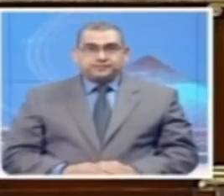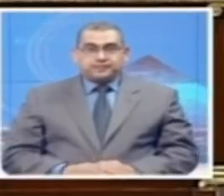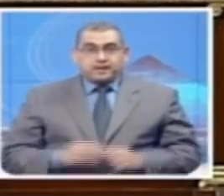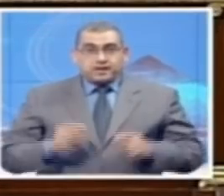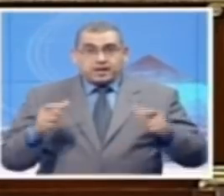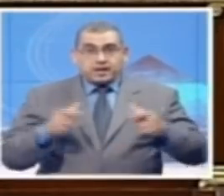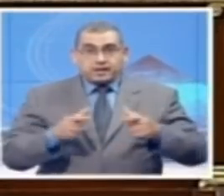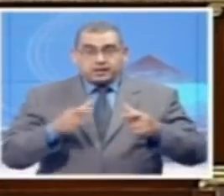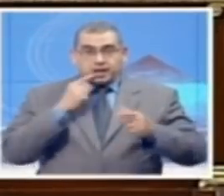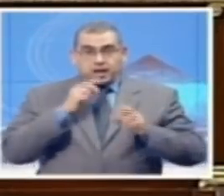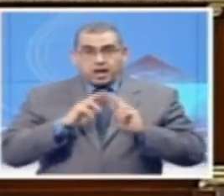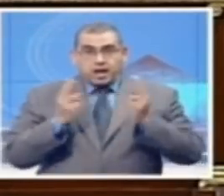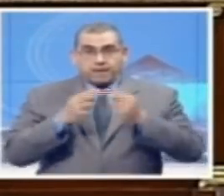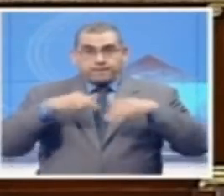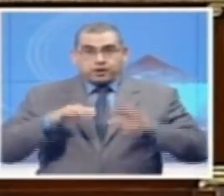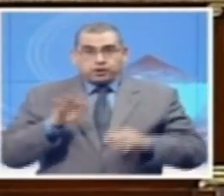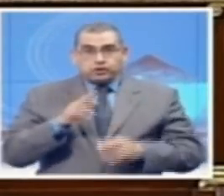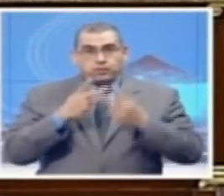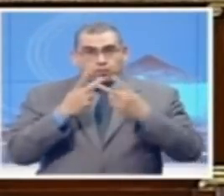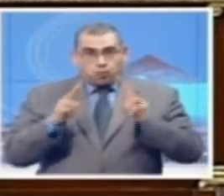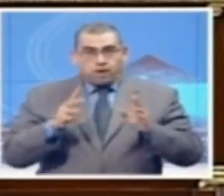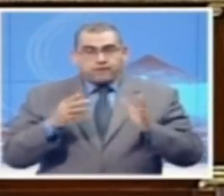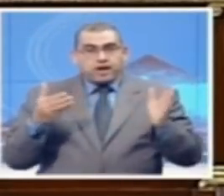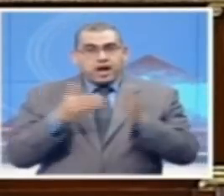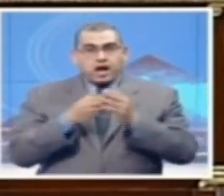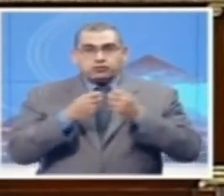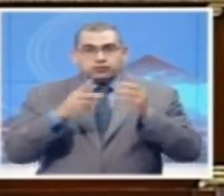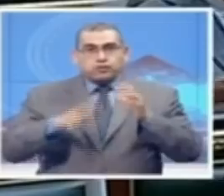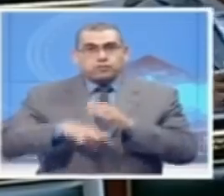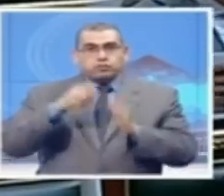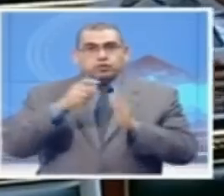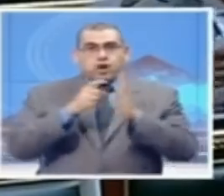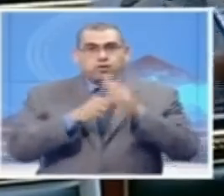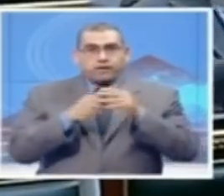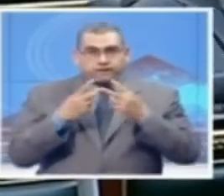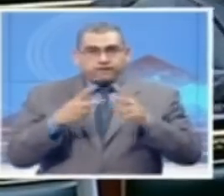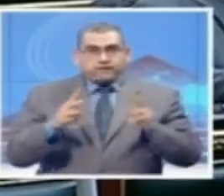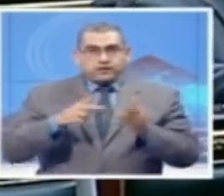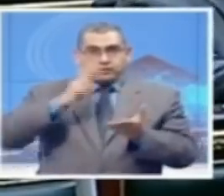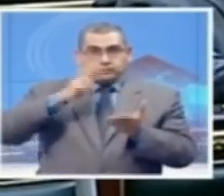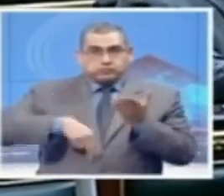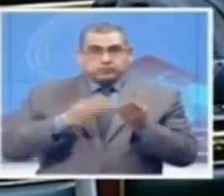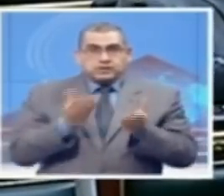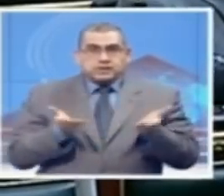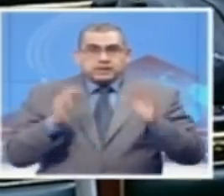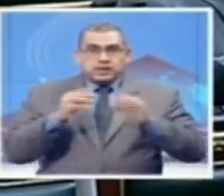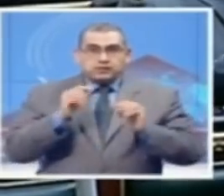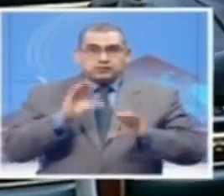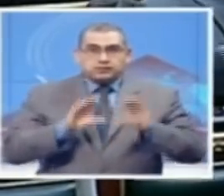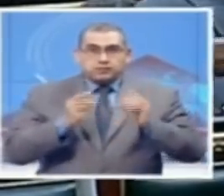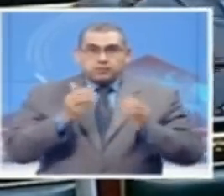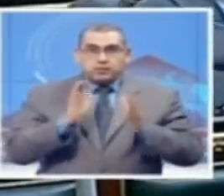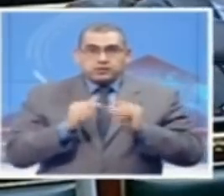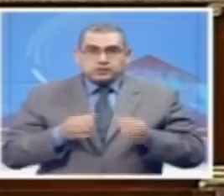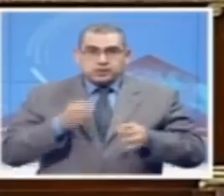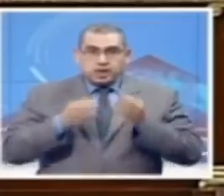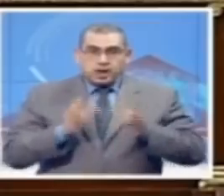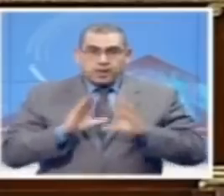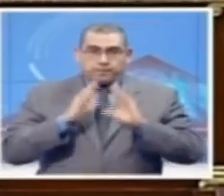خلال جلسته العامة، مجلس النواب يوافق نهائيا على مشروع قانون بفتح اعتماد إضافي بالموازنة العامة